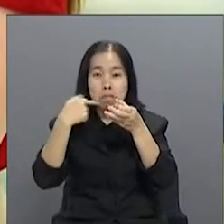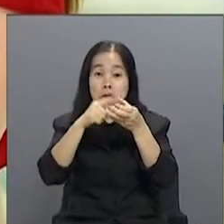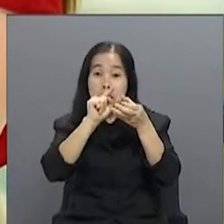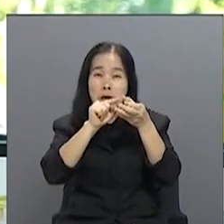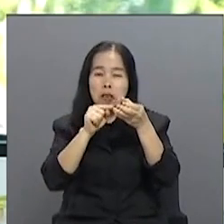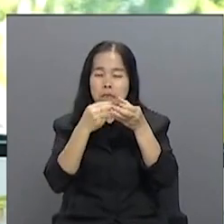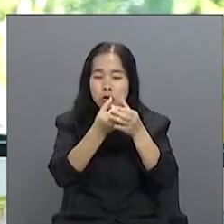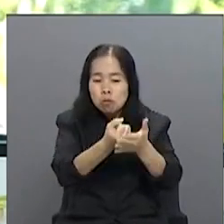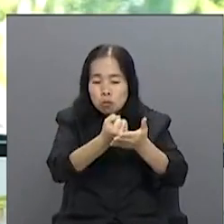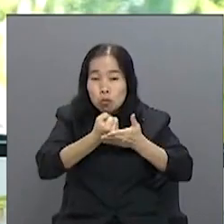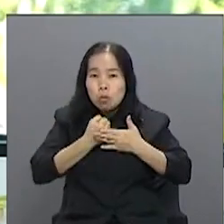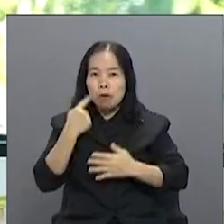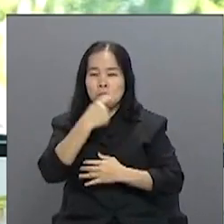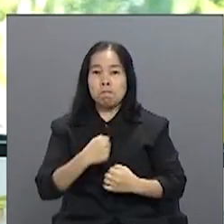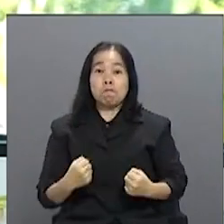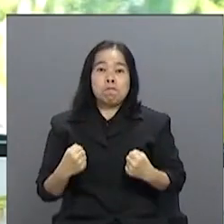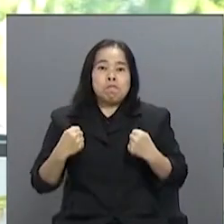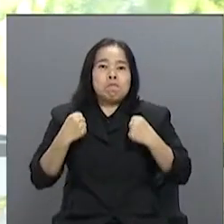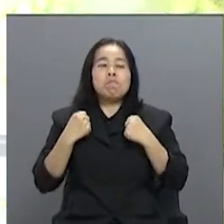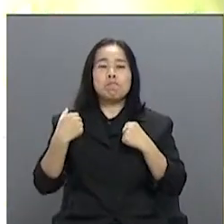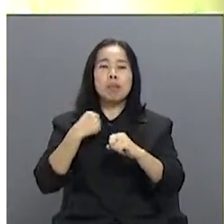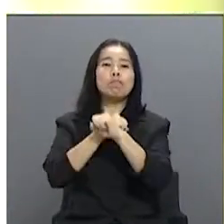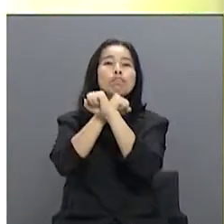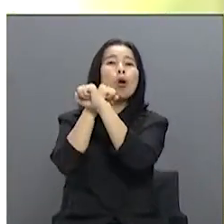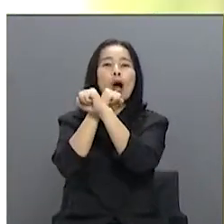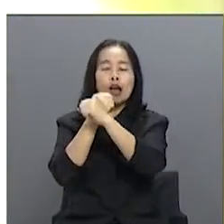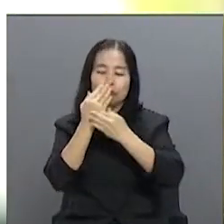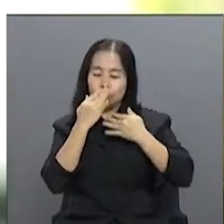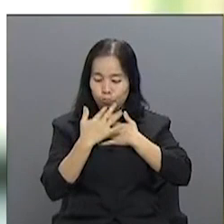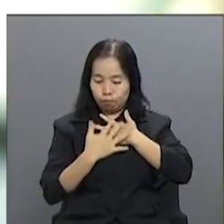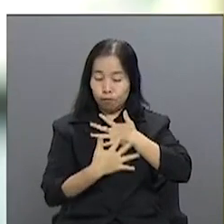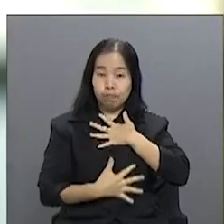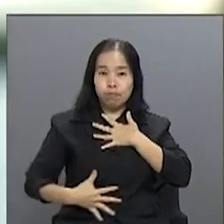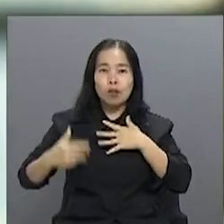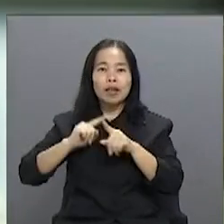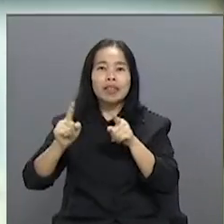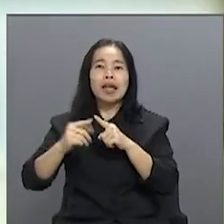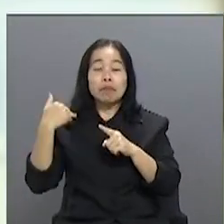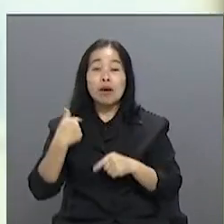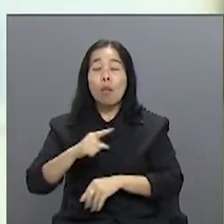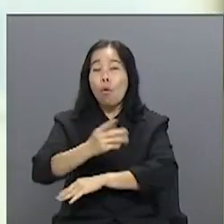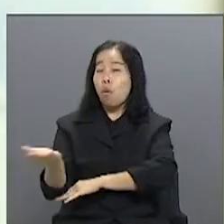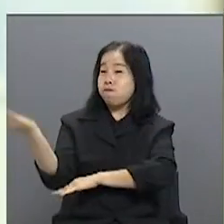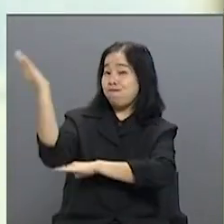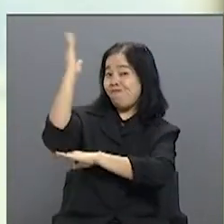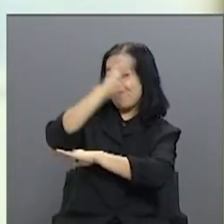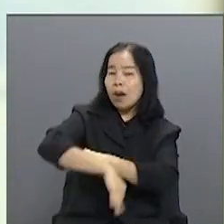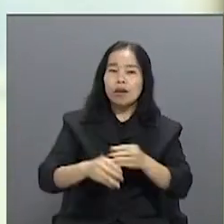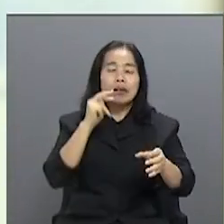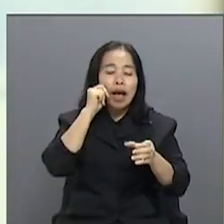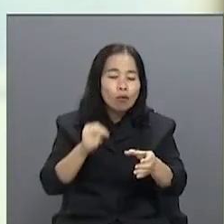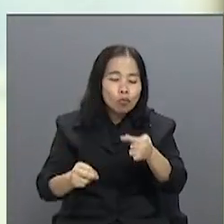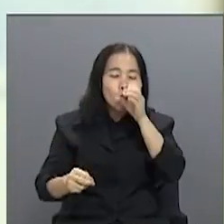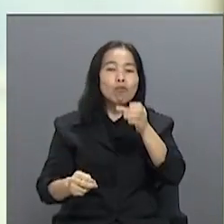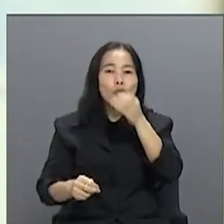มภูมิคุ้มกันได้อันนี้มีการศึกษาวิจัยเยอะแยะมากมายเลยนะครับวันหนึ่งประมาณนะครับ2แก้วนะจิบอุ่นๆนะครับไม่ใช่ชาเขียวพร้อม